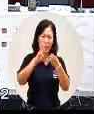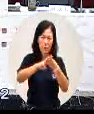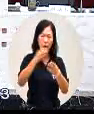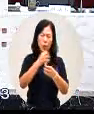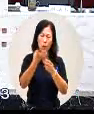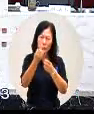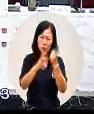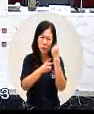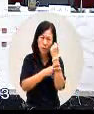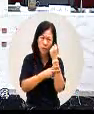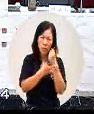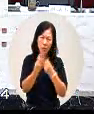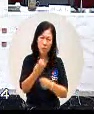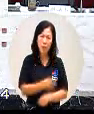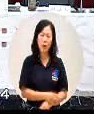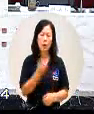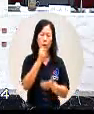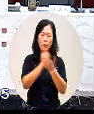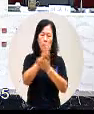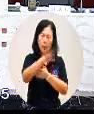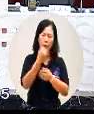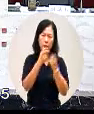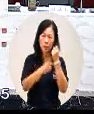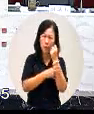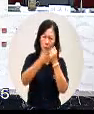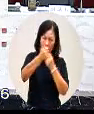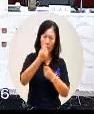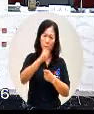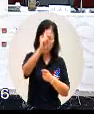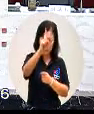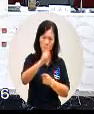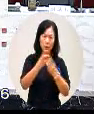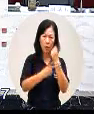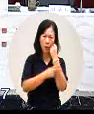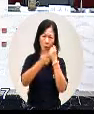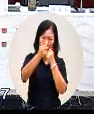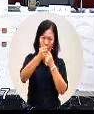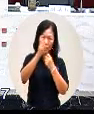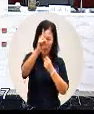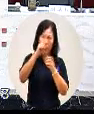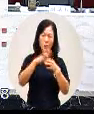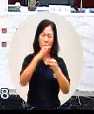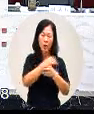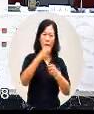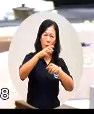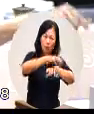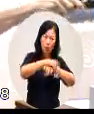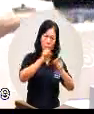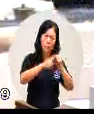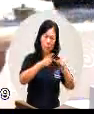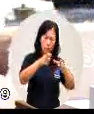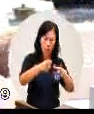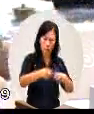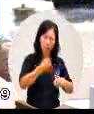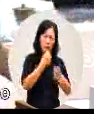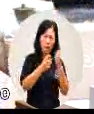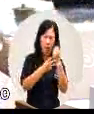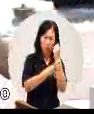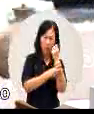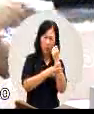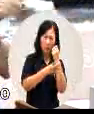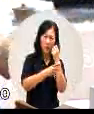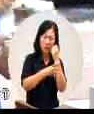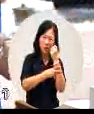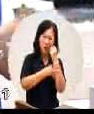遐规律呢？我啊，二张报告，只系你敢若一你检查完中港三你，拢三你，但是敢若检查你只个